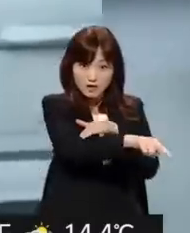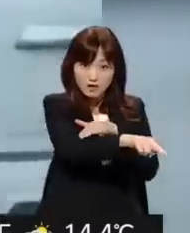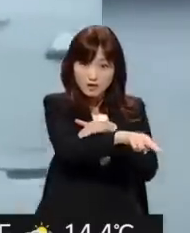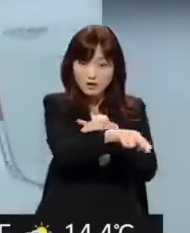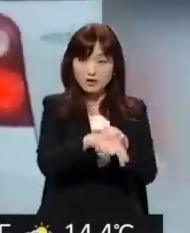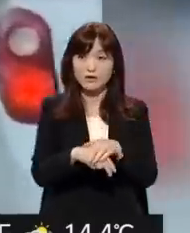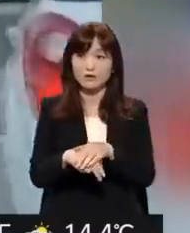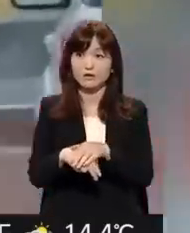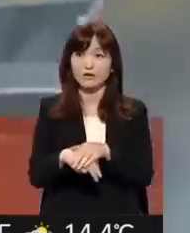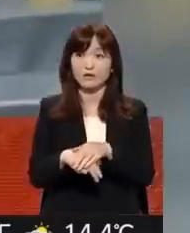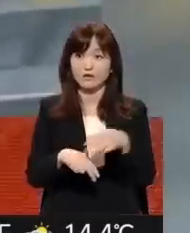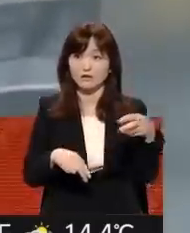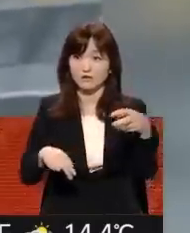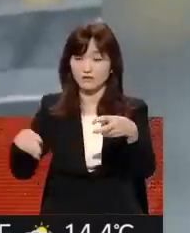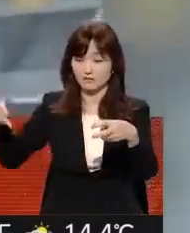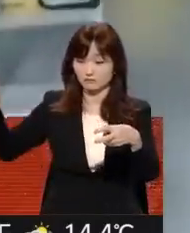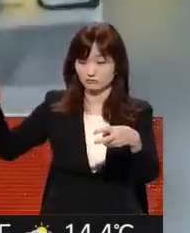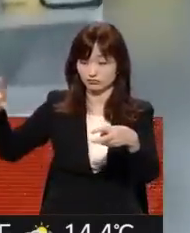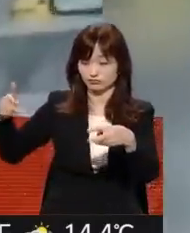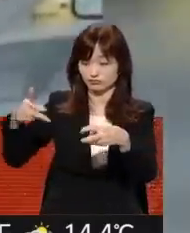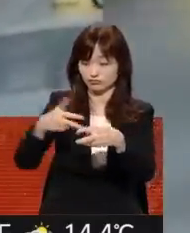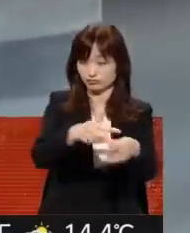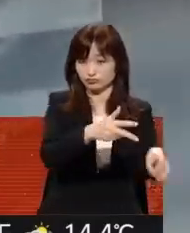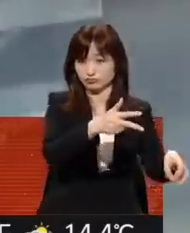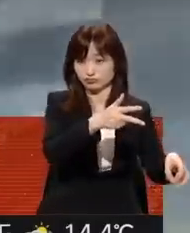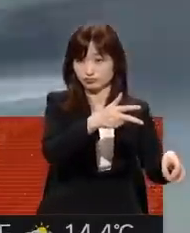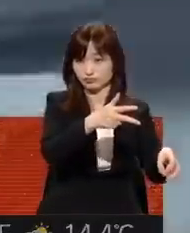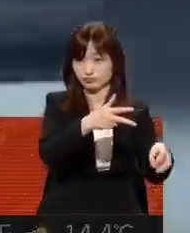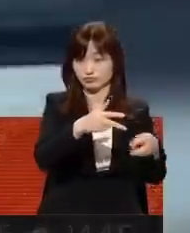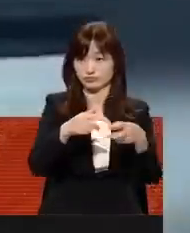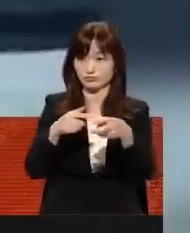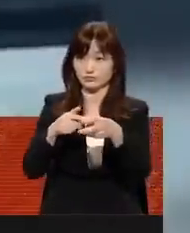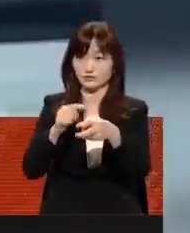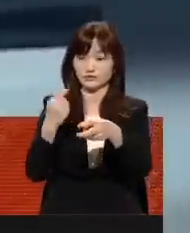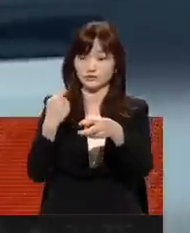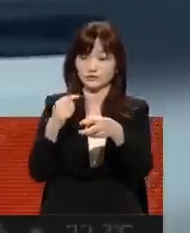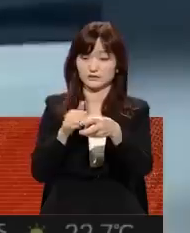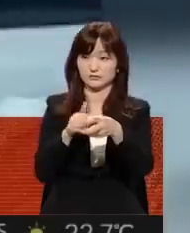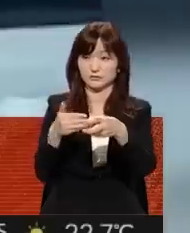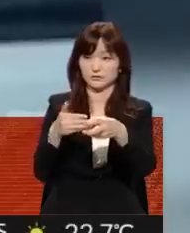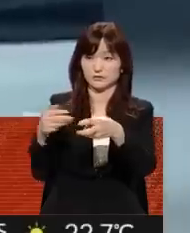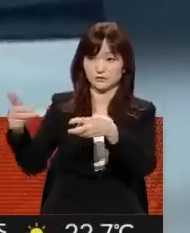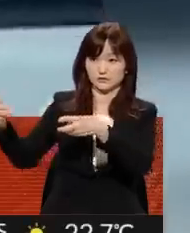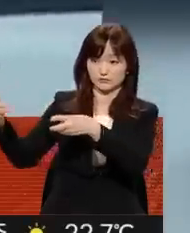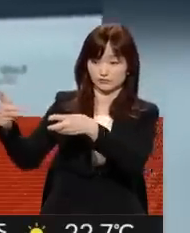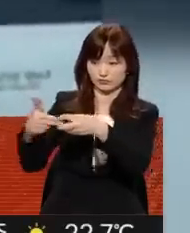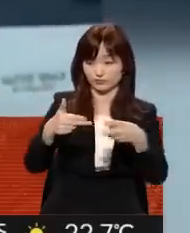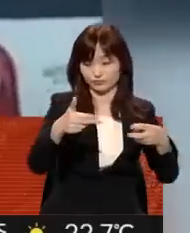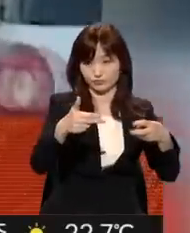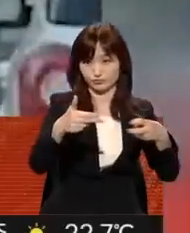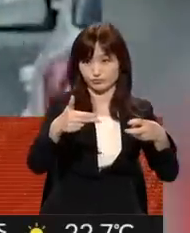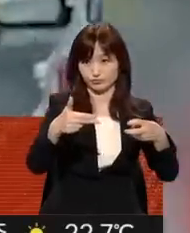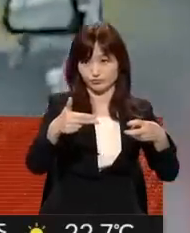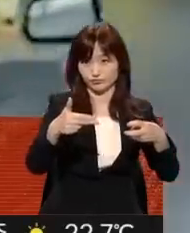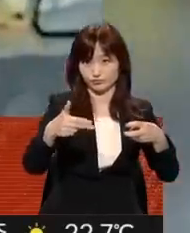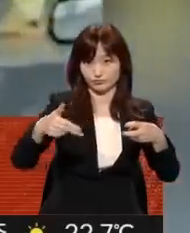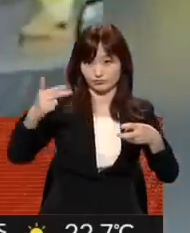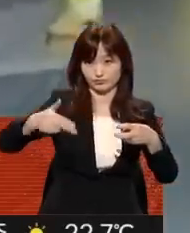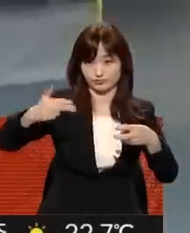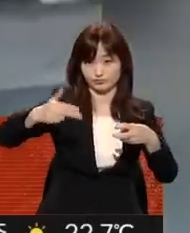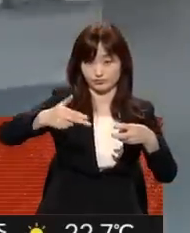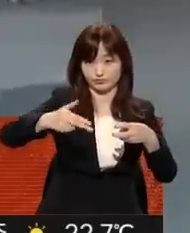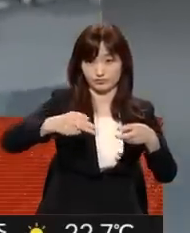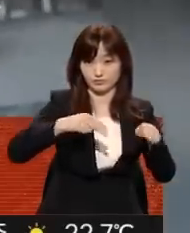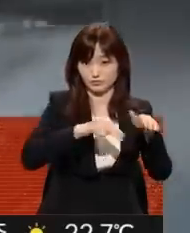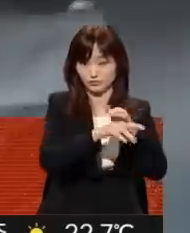건널목에 돌아선 기차가 SUV 차량을 들이받죠. 이 차는 뒷문이 열린 채로 선로 밖으로 밀려났습니다. 무슨 일이에요? 이